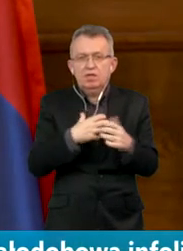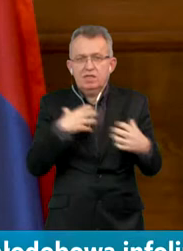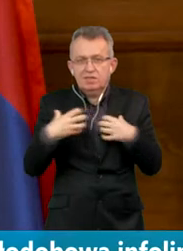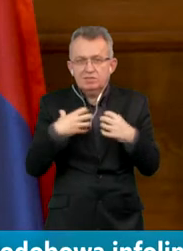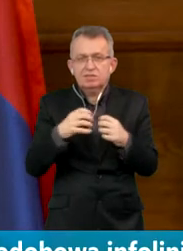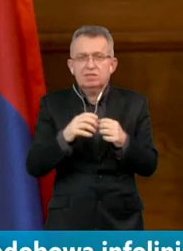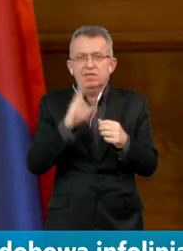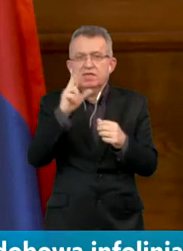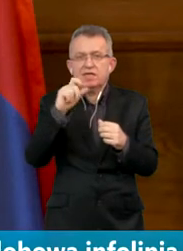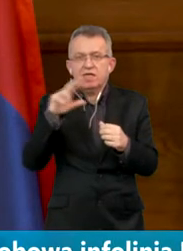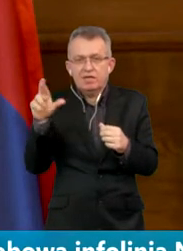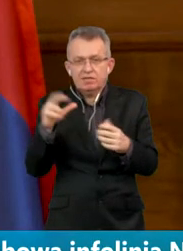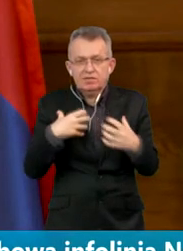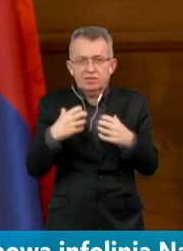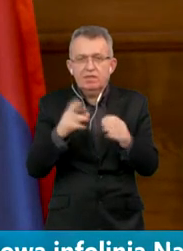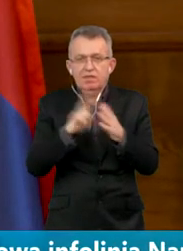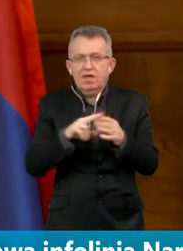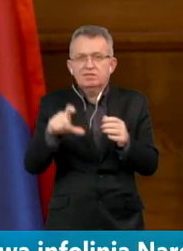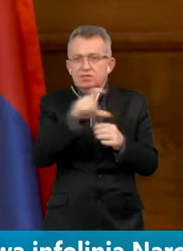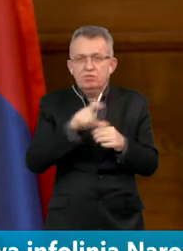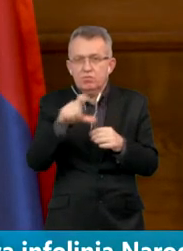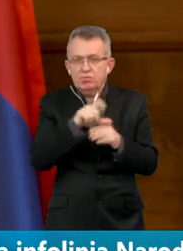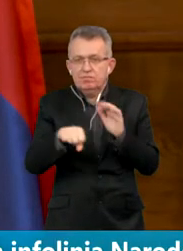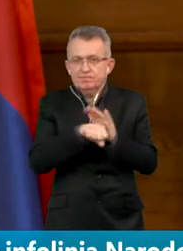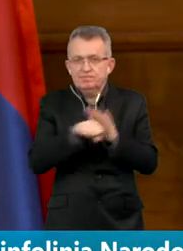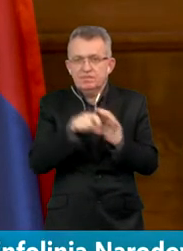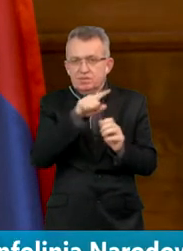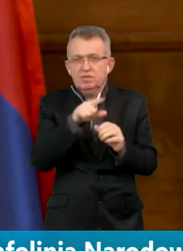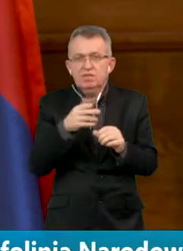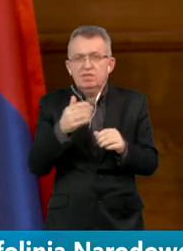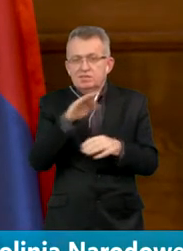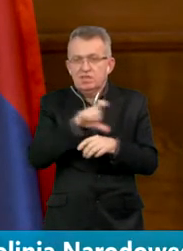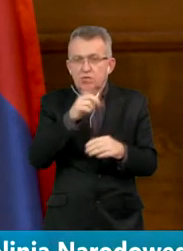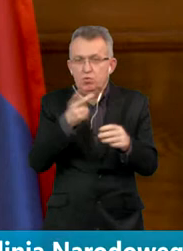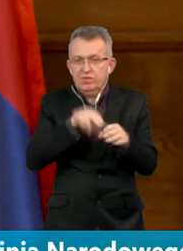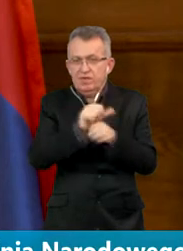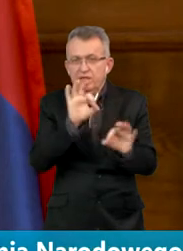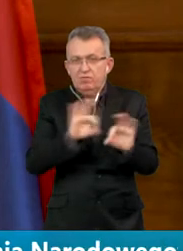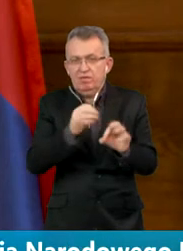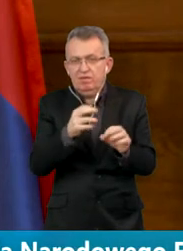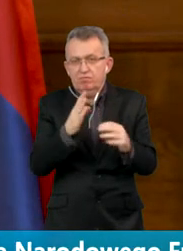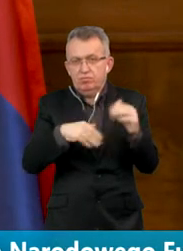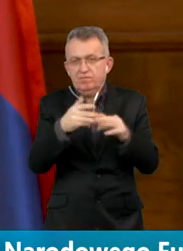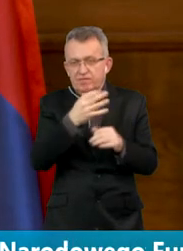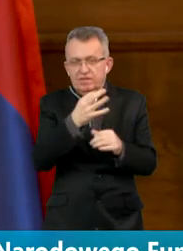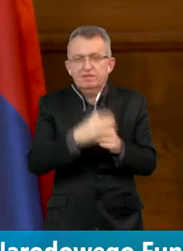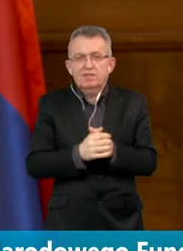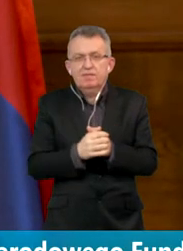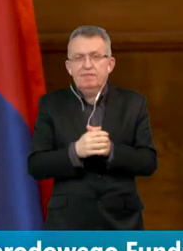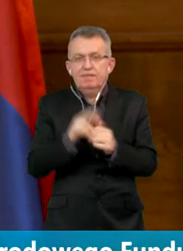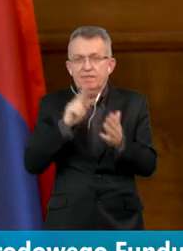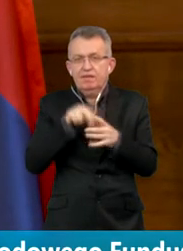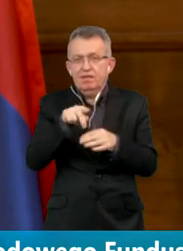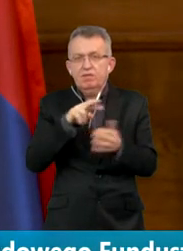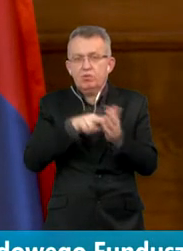Floriana Krygiera na Stadionie Miejskim w Szczecinie, na stadionie, który się remontuje w tej chwili. Na ten